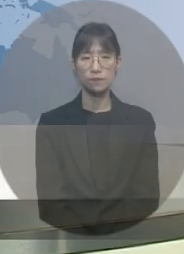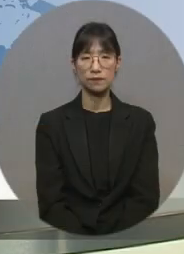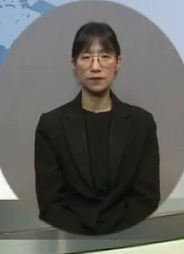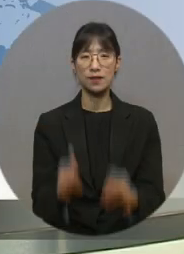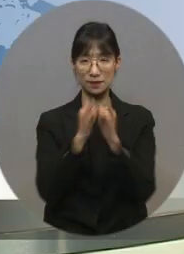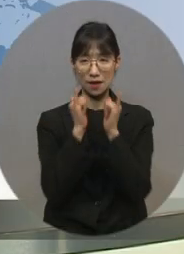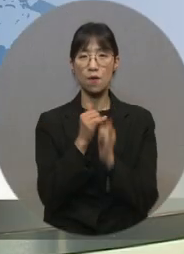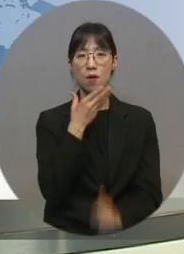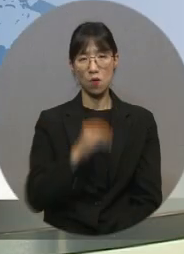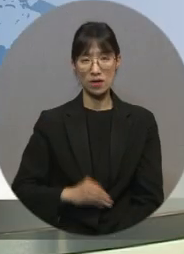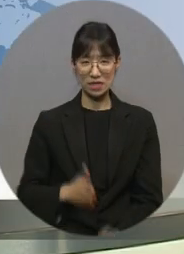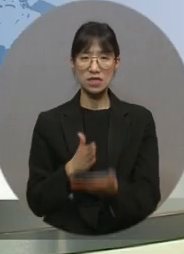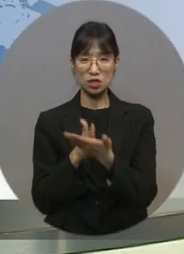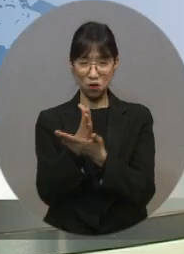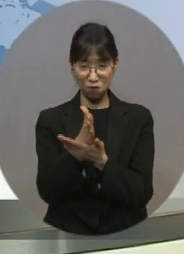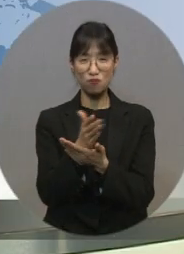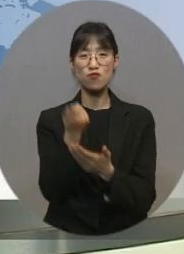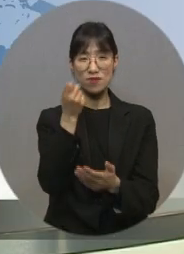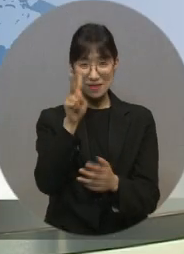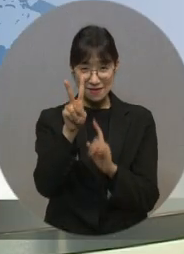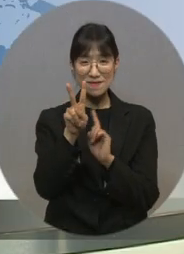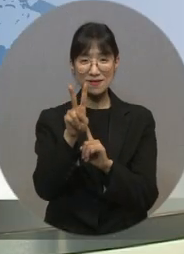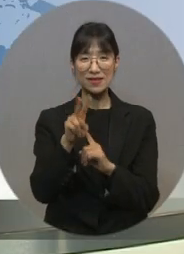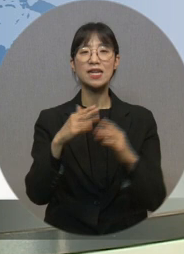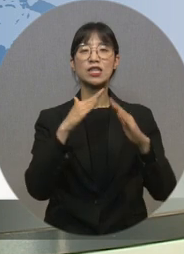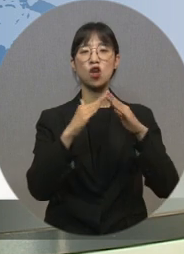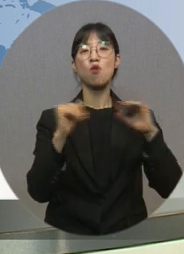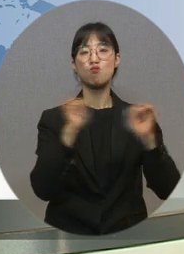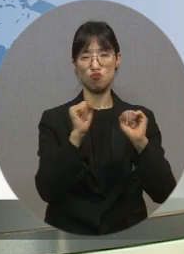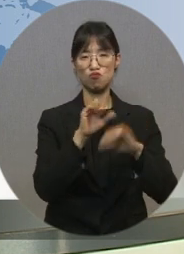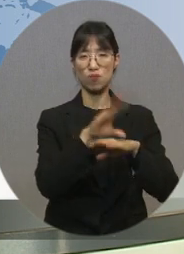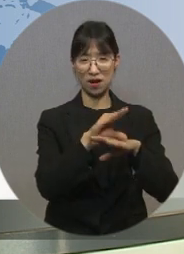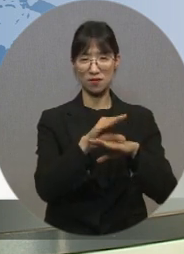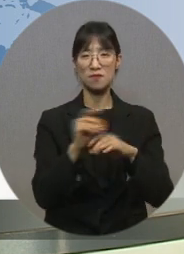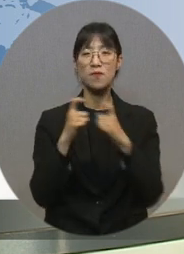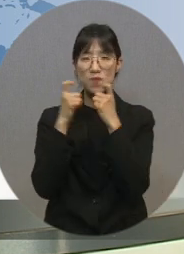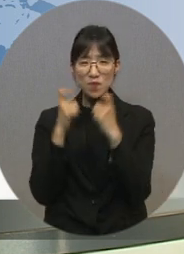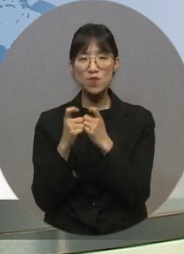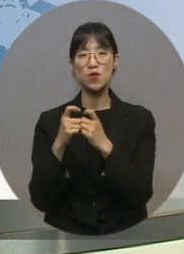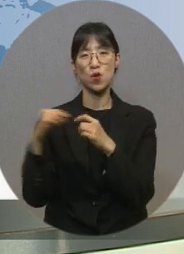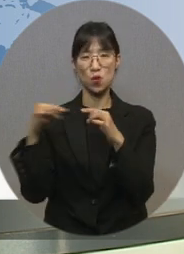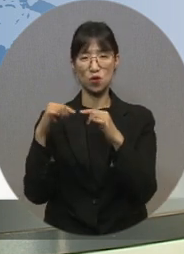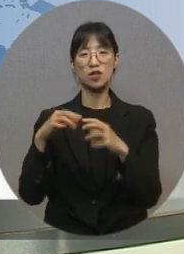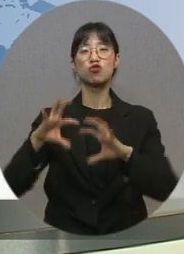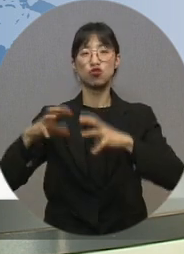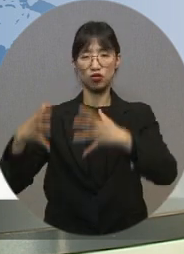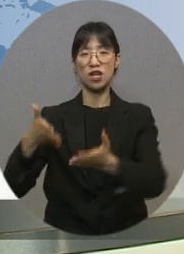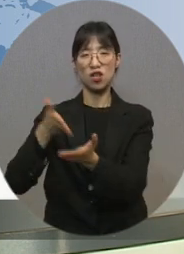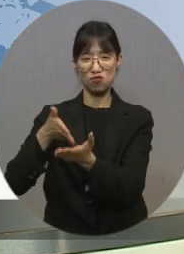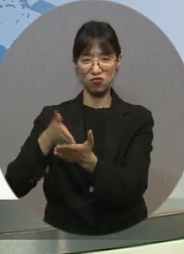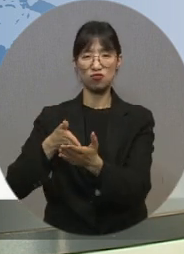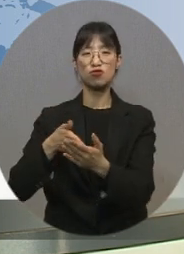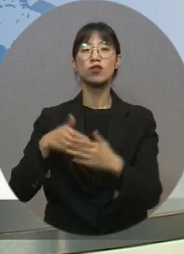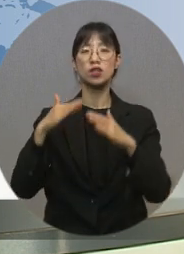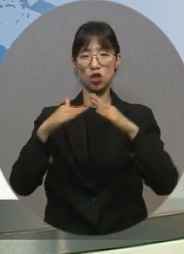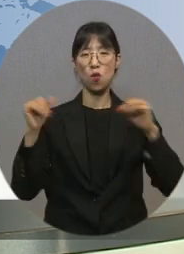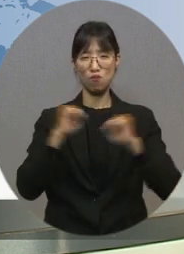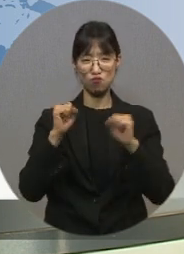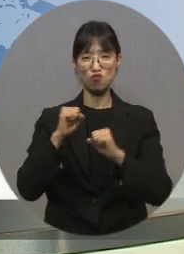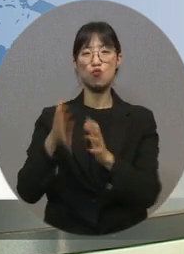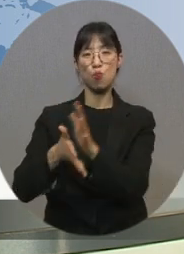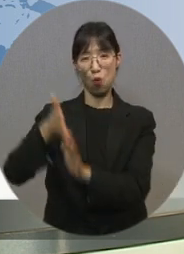사회복지 전문 채널 복지TV의 전북 방송과 민영 뉴스 통신사인 국제뉴스의 전북 취재본부가